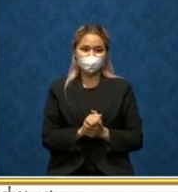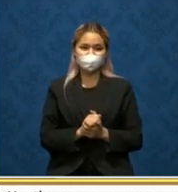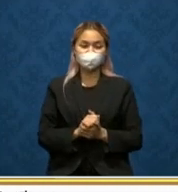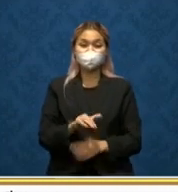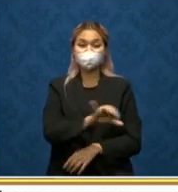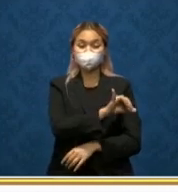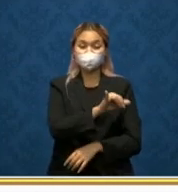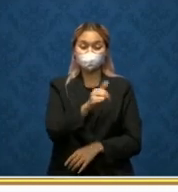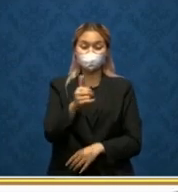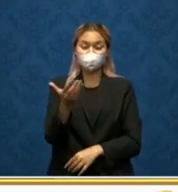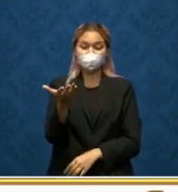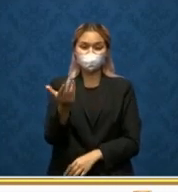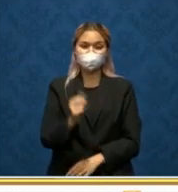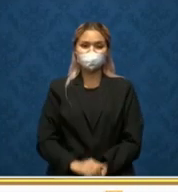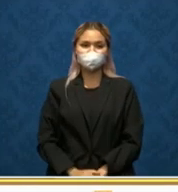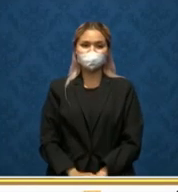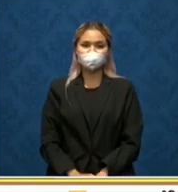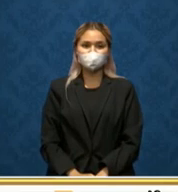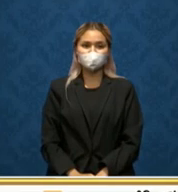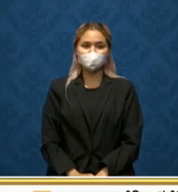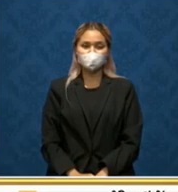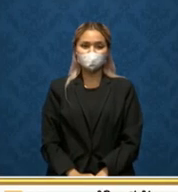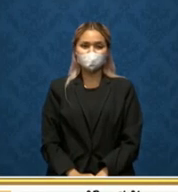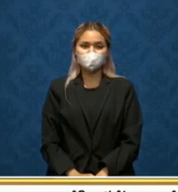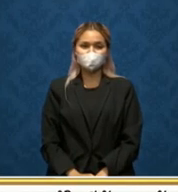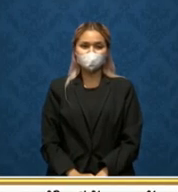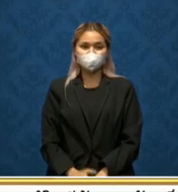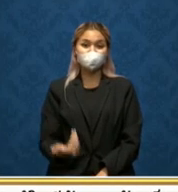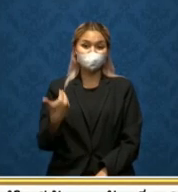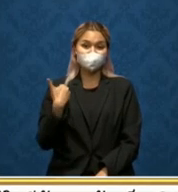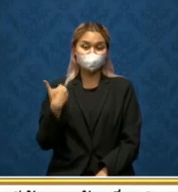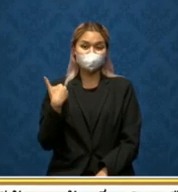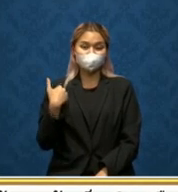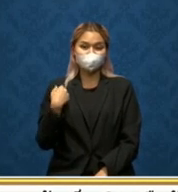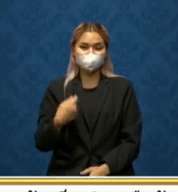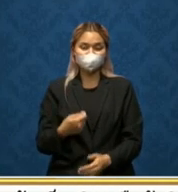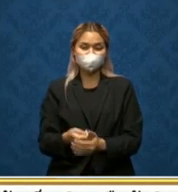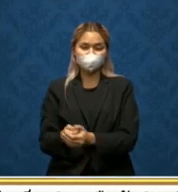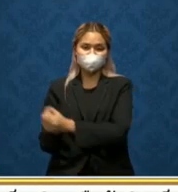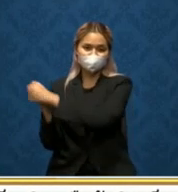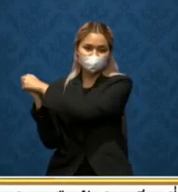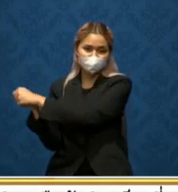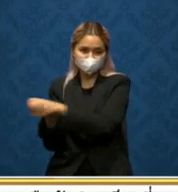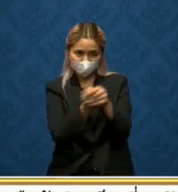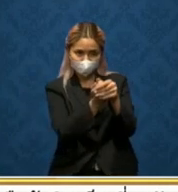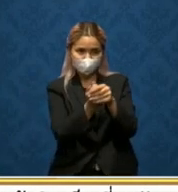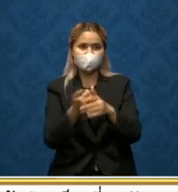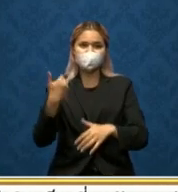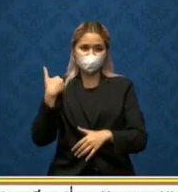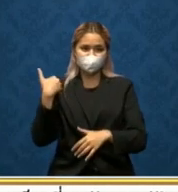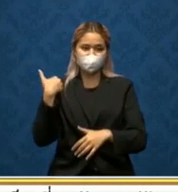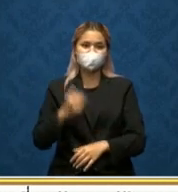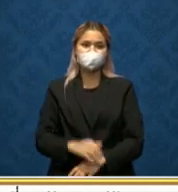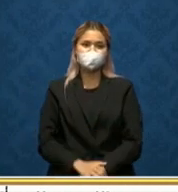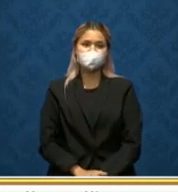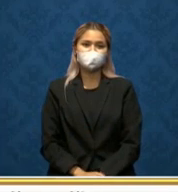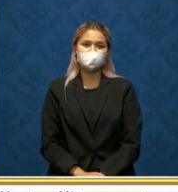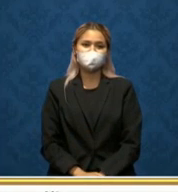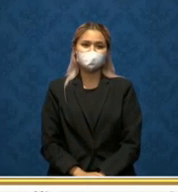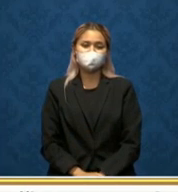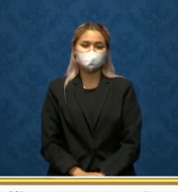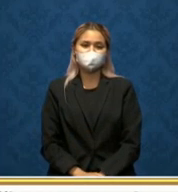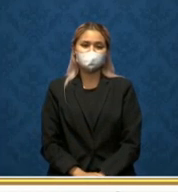ใหญ่หน่อยแล้วก็ไม่รู้จะไปไหนเขาก็มีสนามกอล์ฟใกล้บ้านท่านโทษทีธานอันนี้ไยอินครับเคก็มีสนามกอล์ฟ